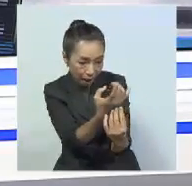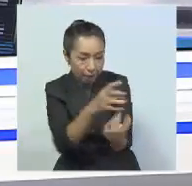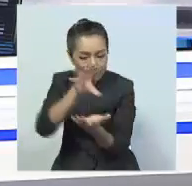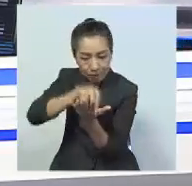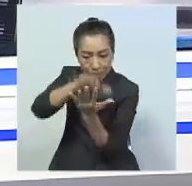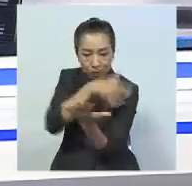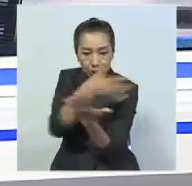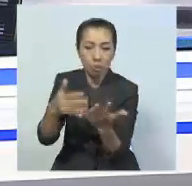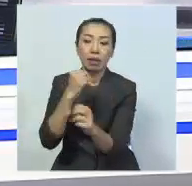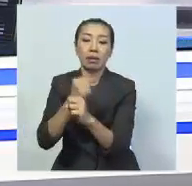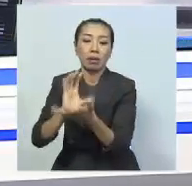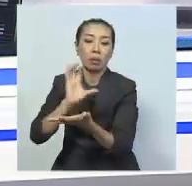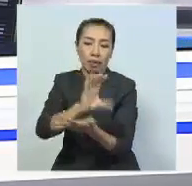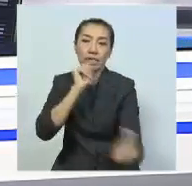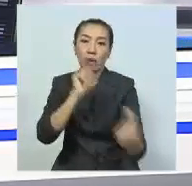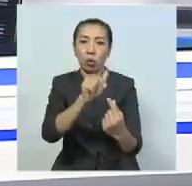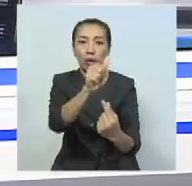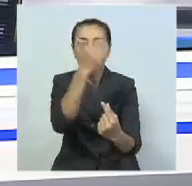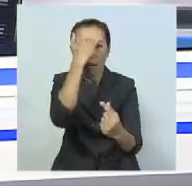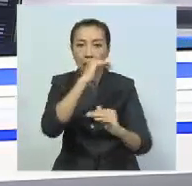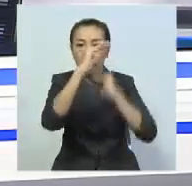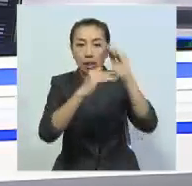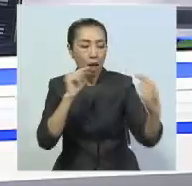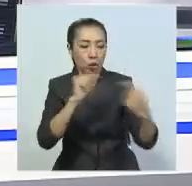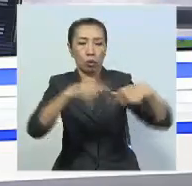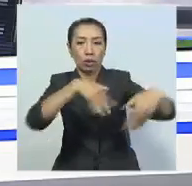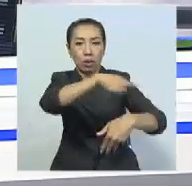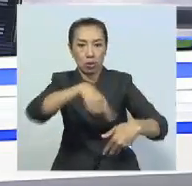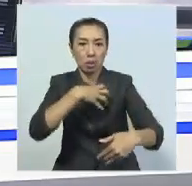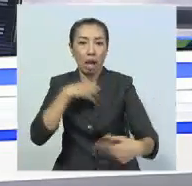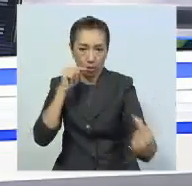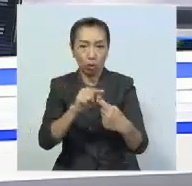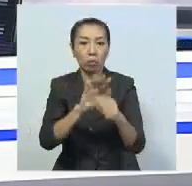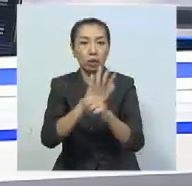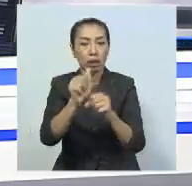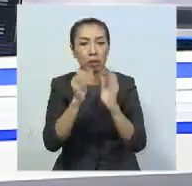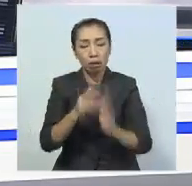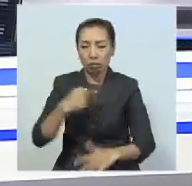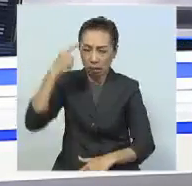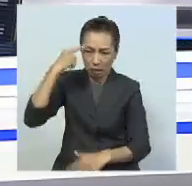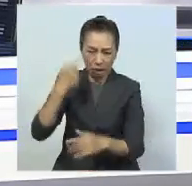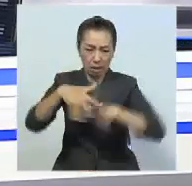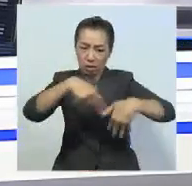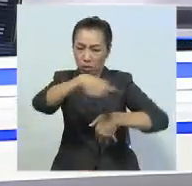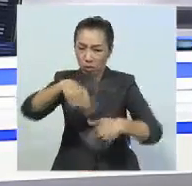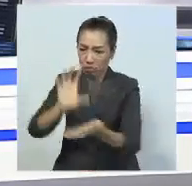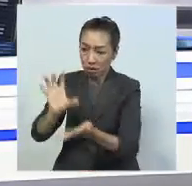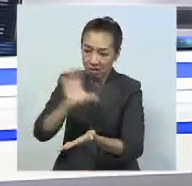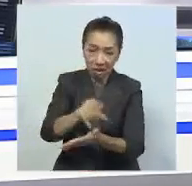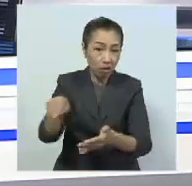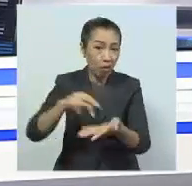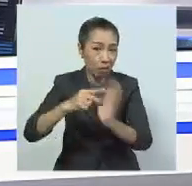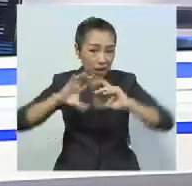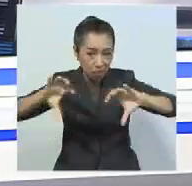ท้อนแล้วก็สามารถพัฒนาพื้นที่ได้จากความต้องการของพื้นที่จริงๆและที่สำคัญหลายคนมองว่าเอางบลงไปในพื้นที่เป็นการห